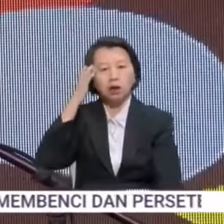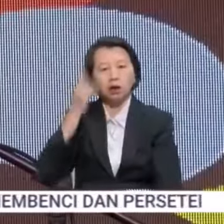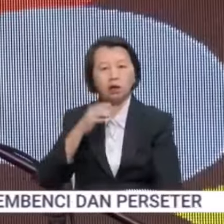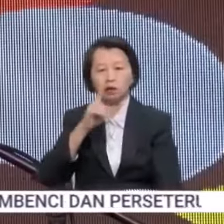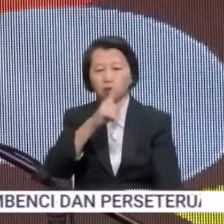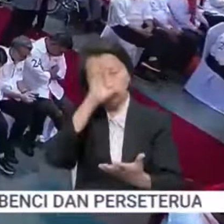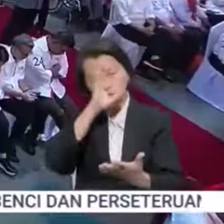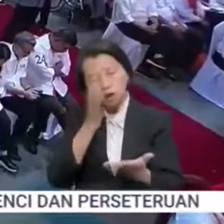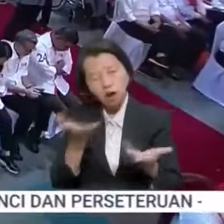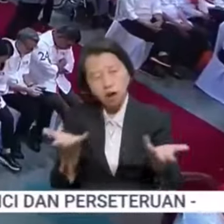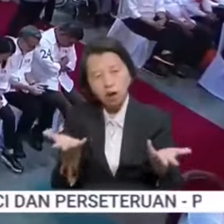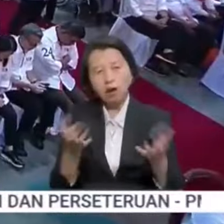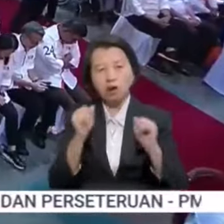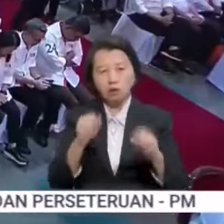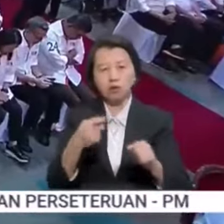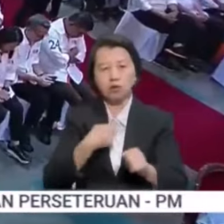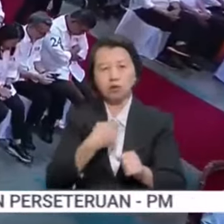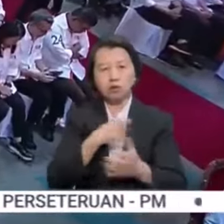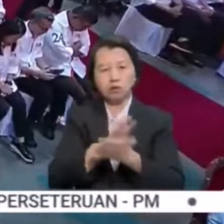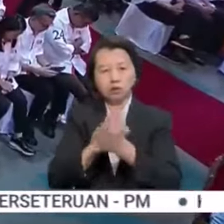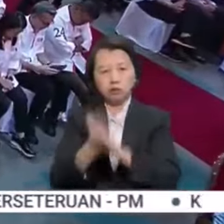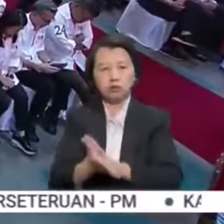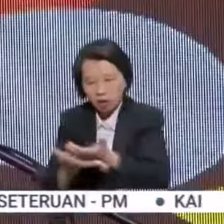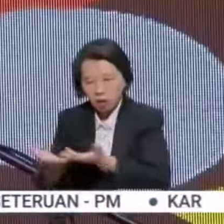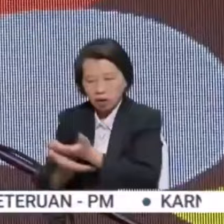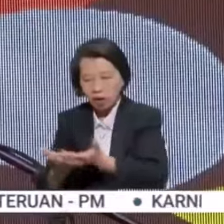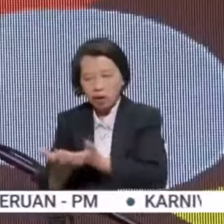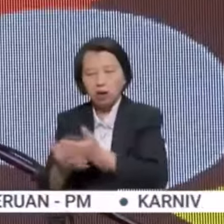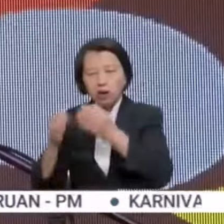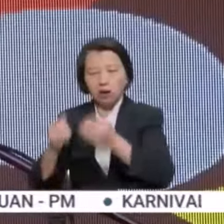Dato' Sri Anwar mengumumkan berita baik ini ketika